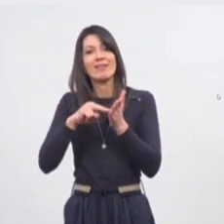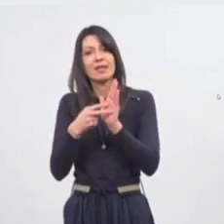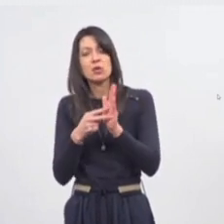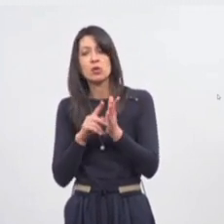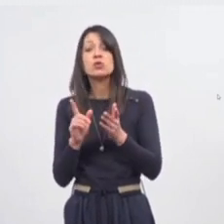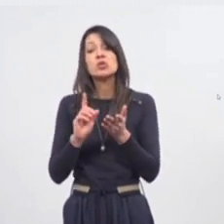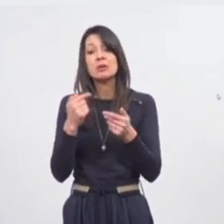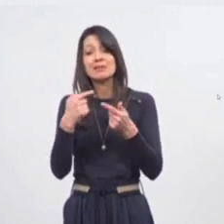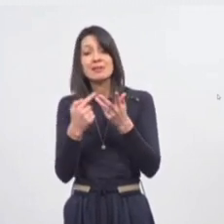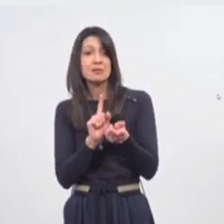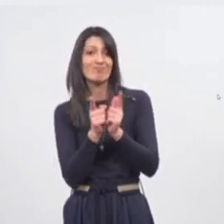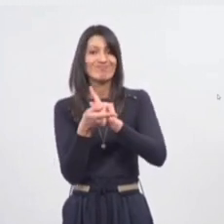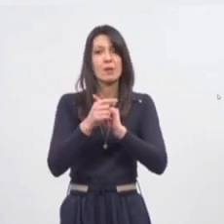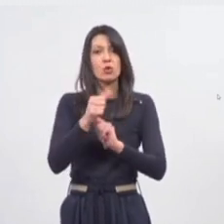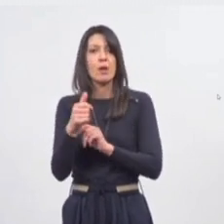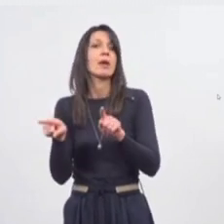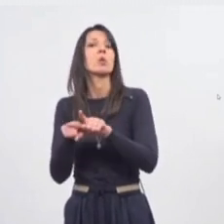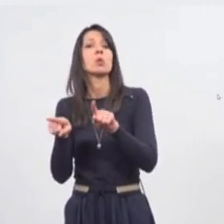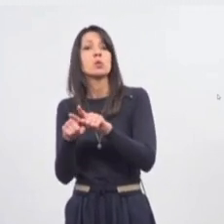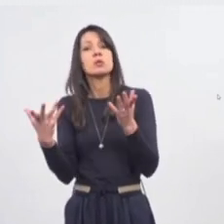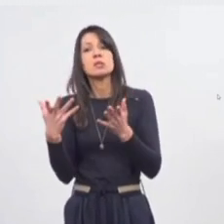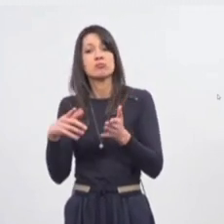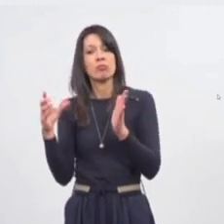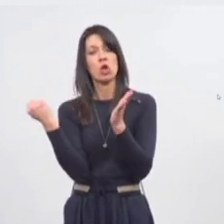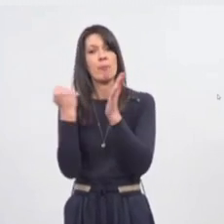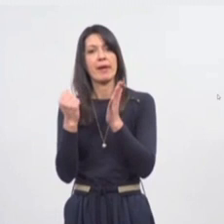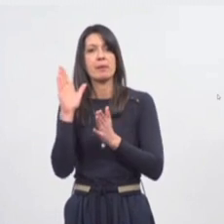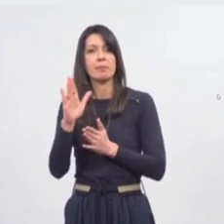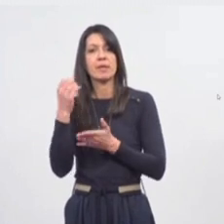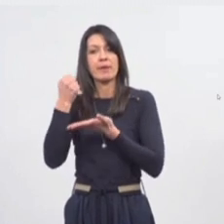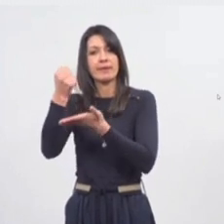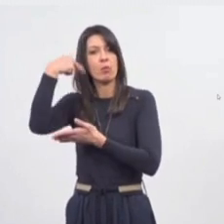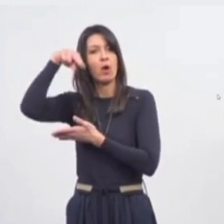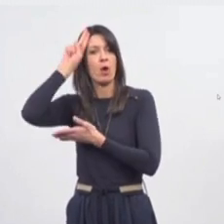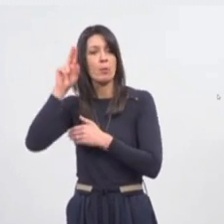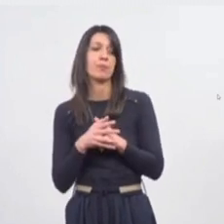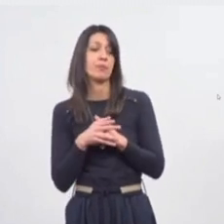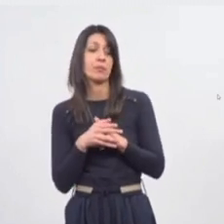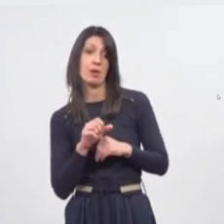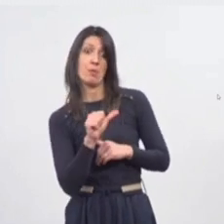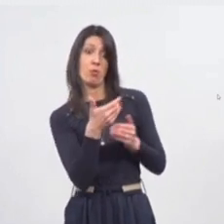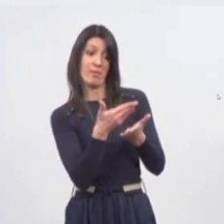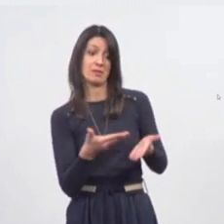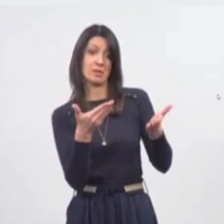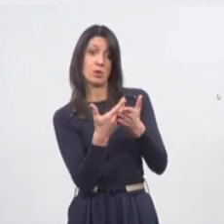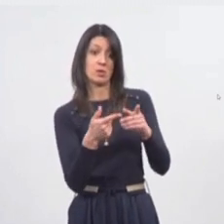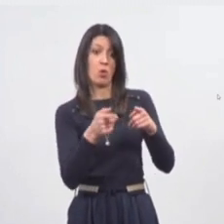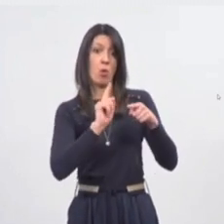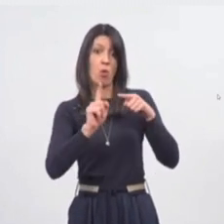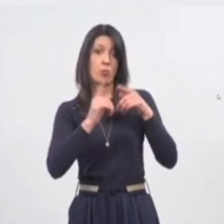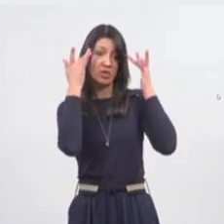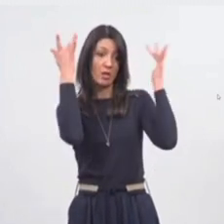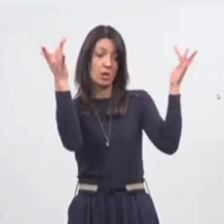européen. Le renforcement de la lutte contre le trafic illicite de biens culturels est malheureusement,